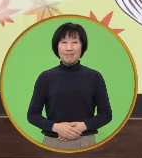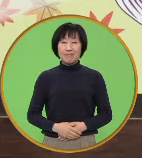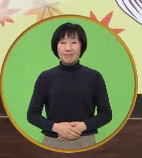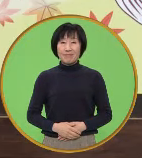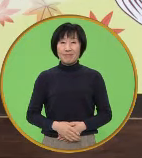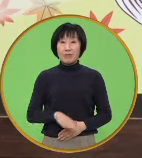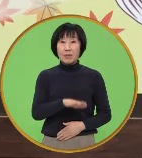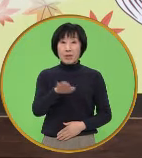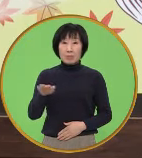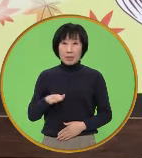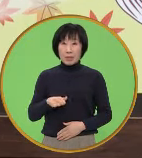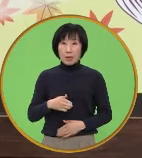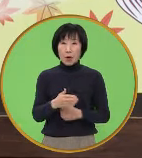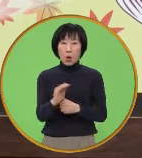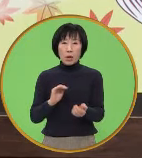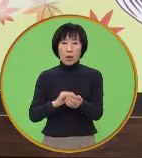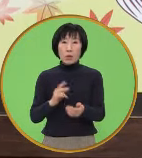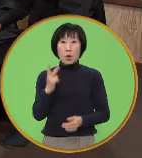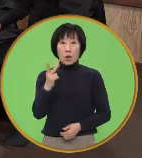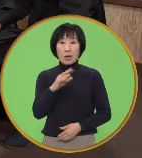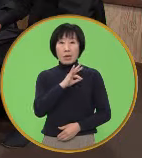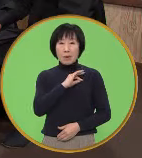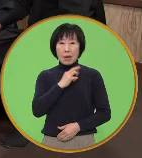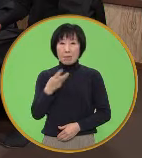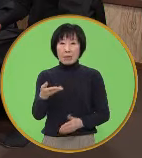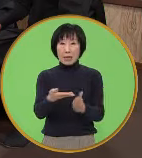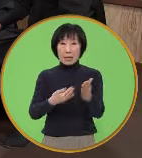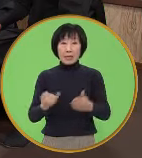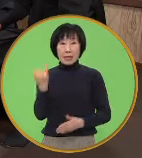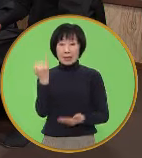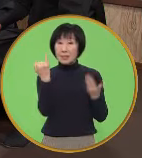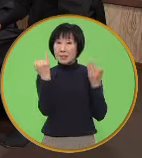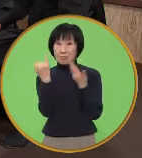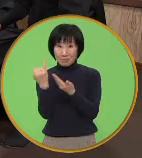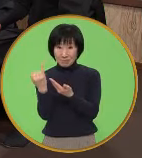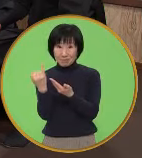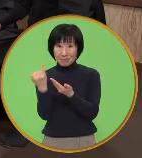一行は保健医療科の三池さんに質問をぶつけた。